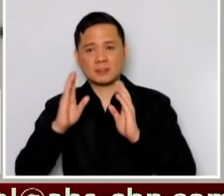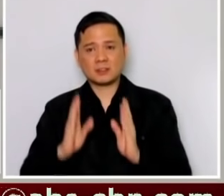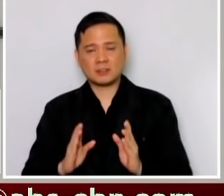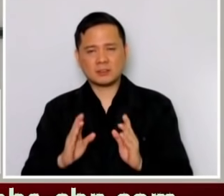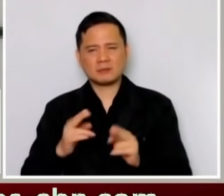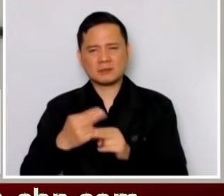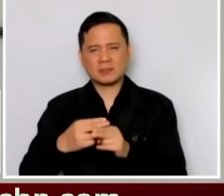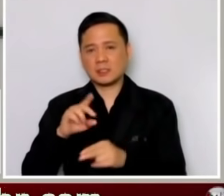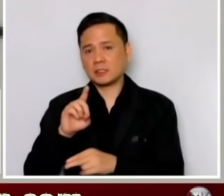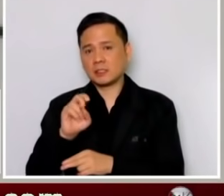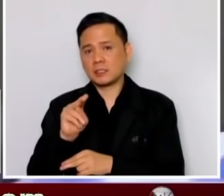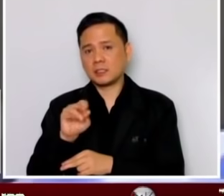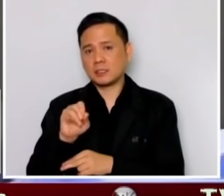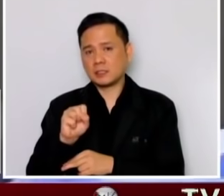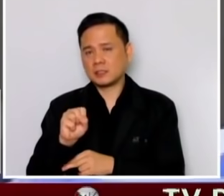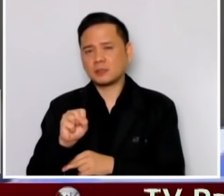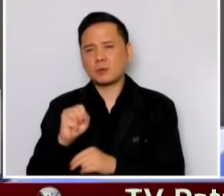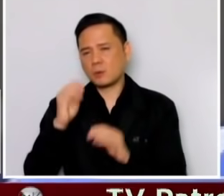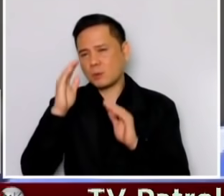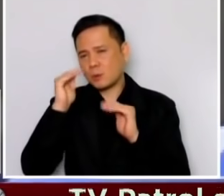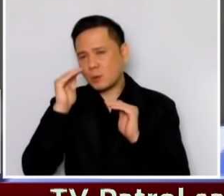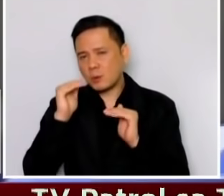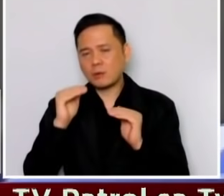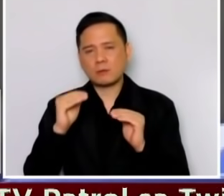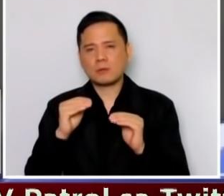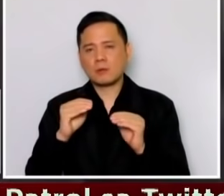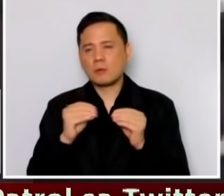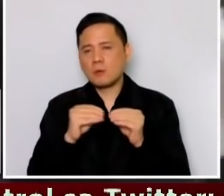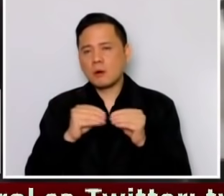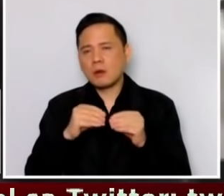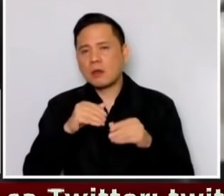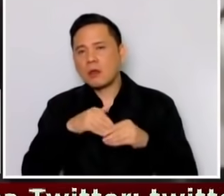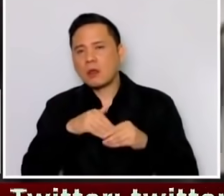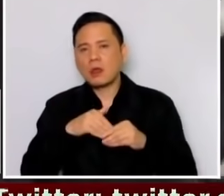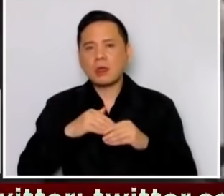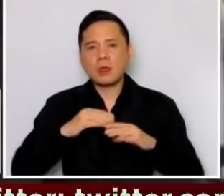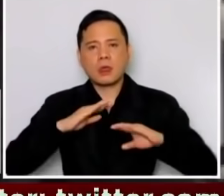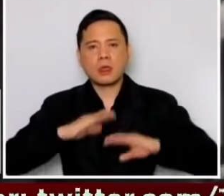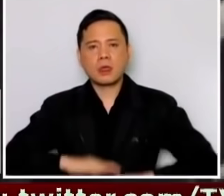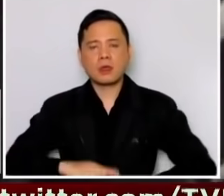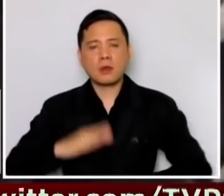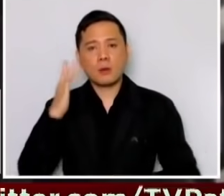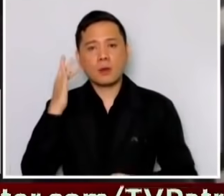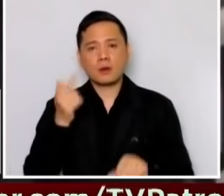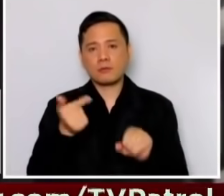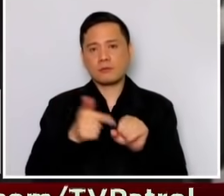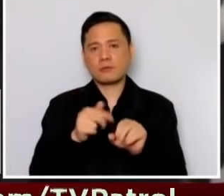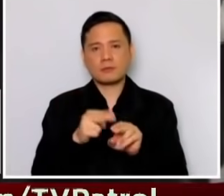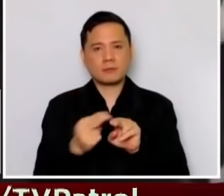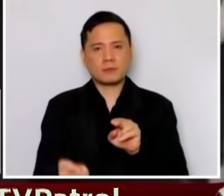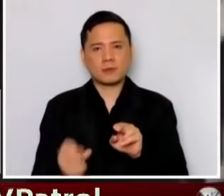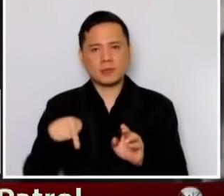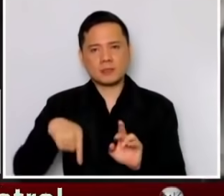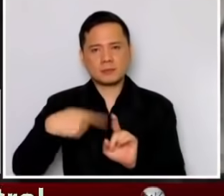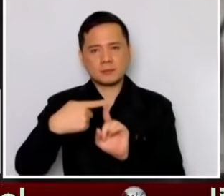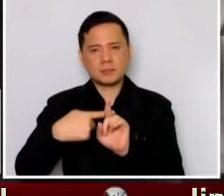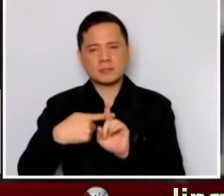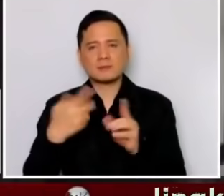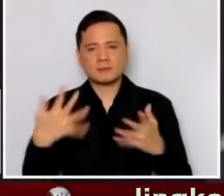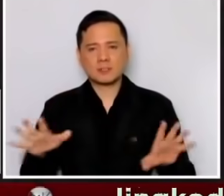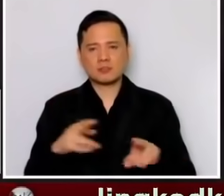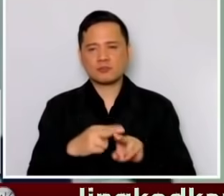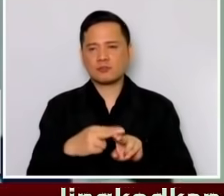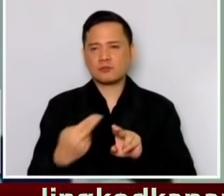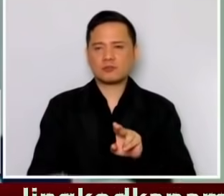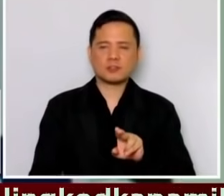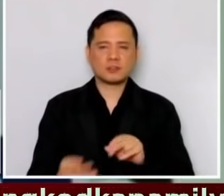makakaluwag ng konti ang publiko dahil sa pag-rollback ng presyo ng gasolina ngayong buwan. Itong month ng November, ang